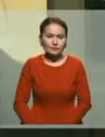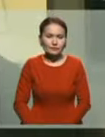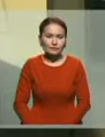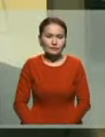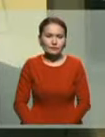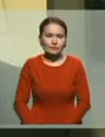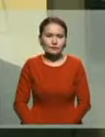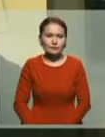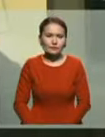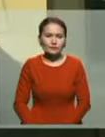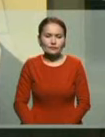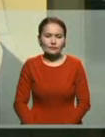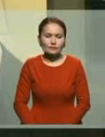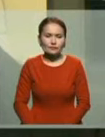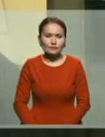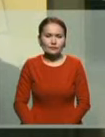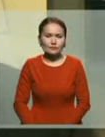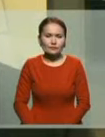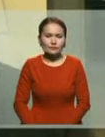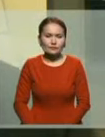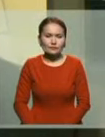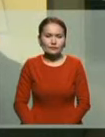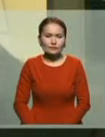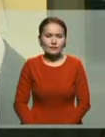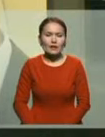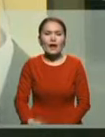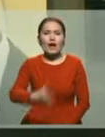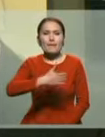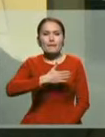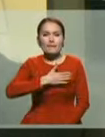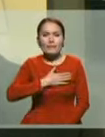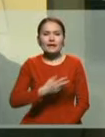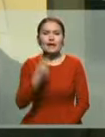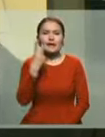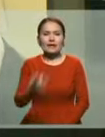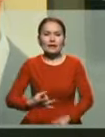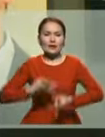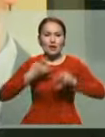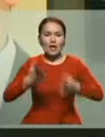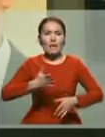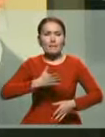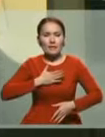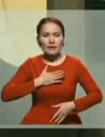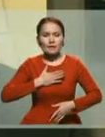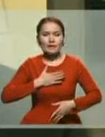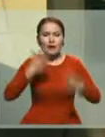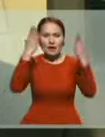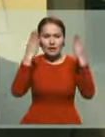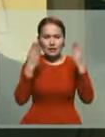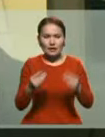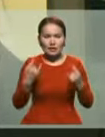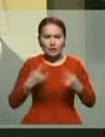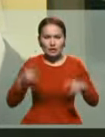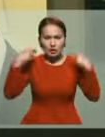Для меня начало этого дня ознаменовалось двумя событиями. Мен үшін қос мереке қатар келді. Бүгін туған күнім, 27-ге толдым.